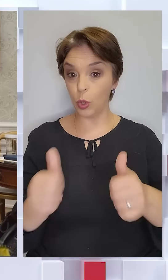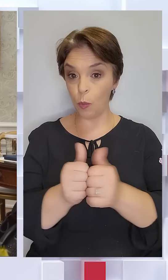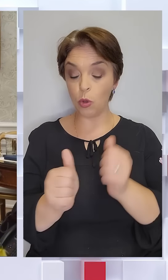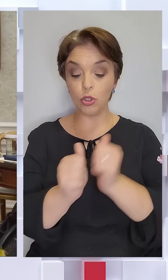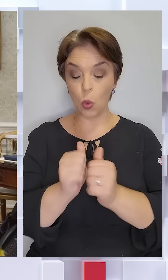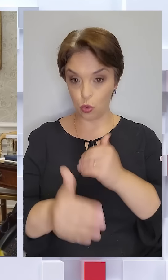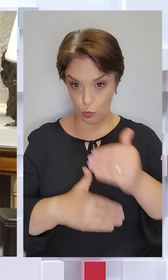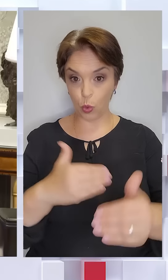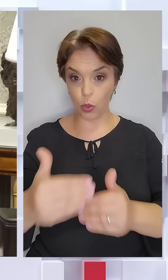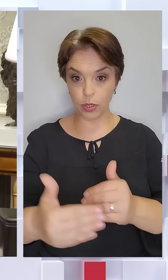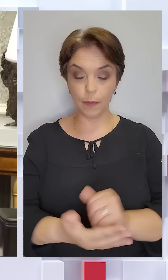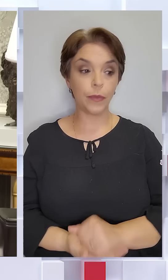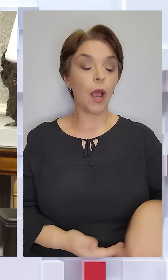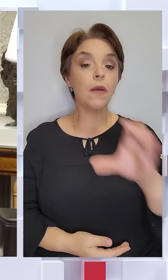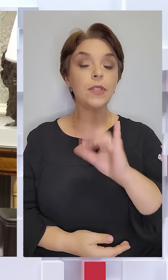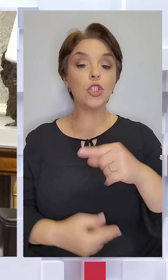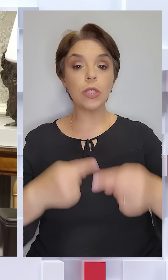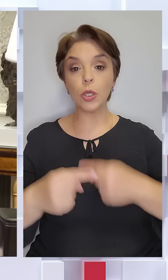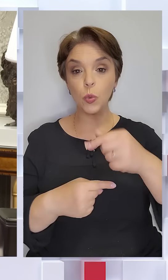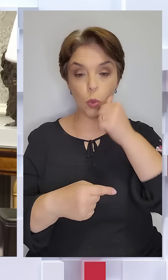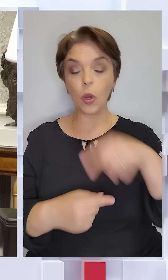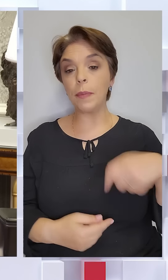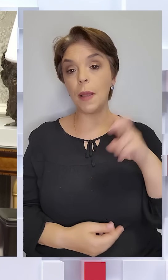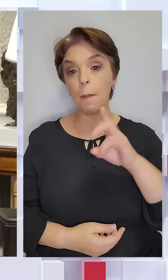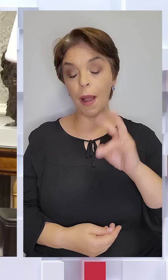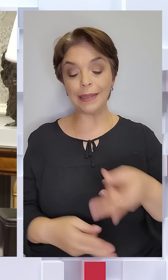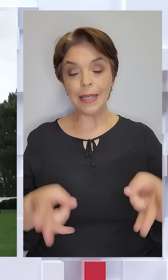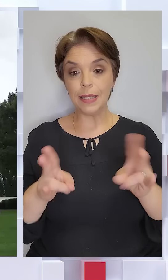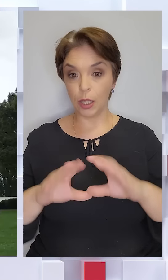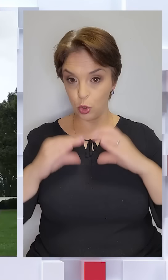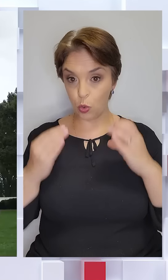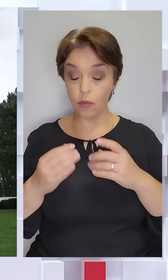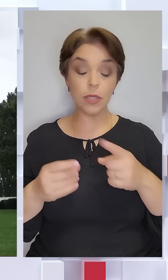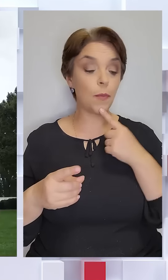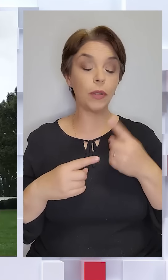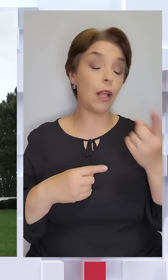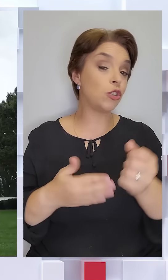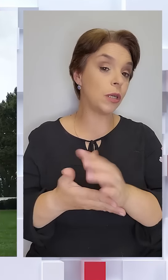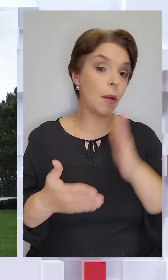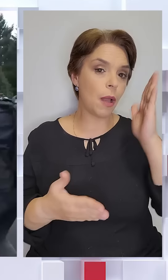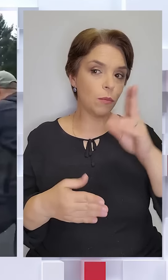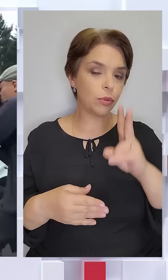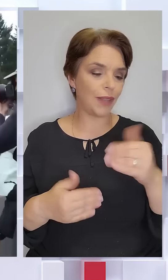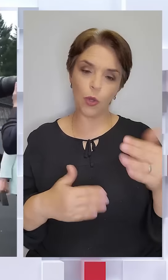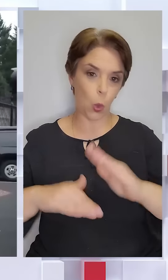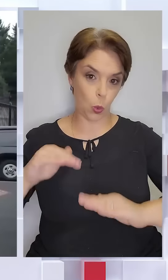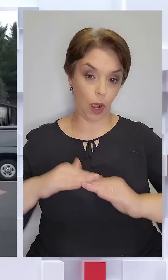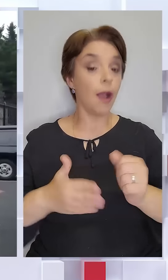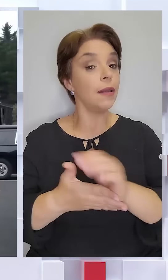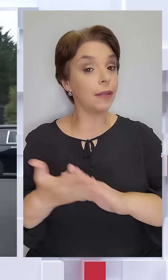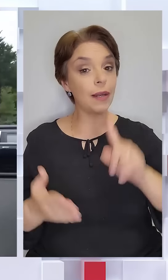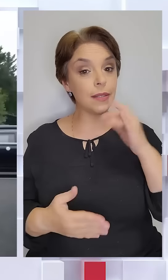на кожному кроці. У січні наступного року президент Байден залишить офіс. Подальше майбутнє не в його руках.